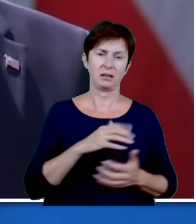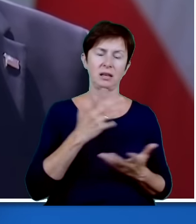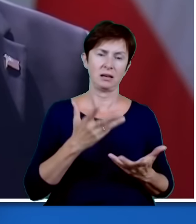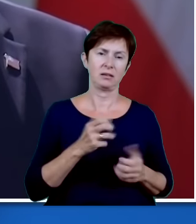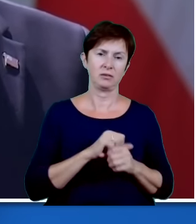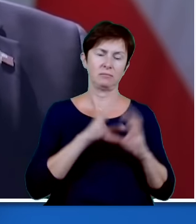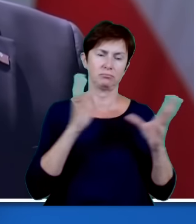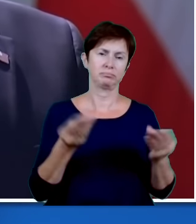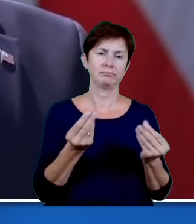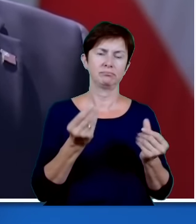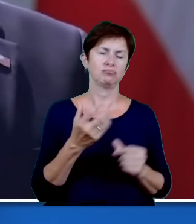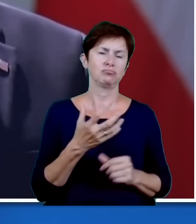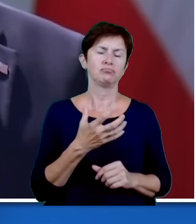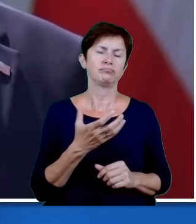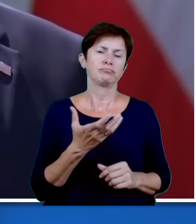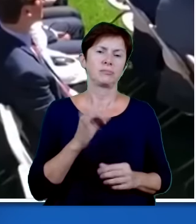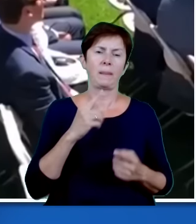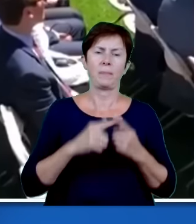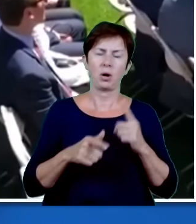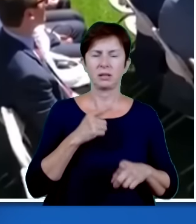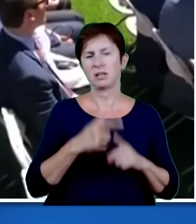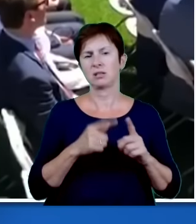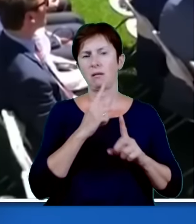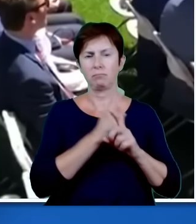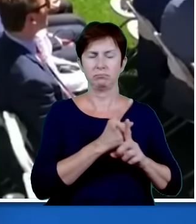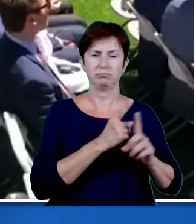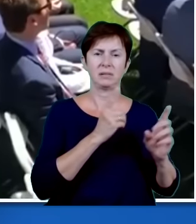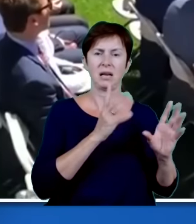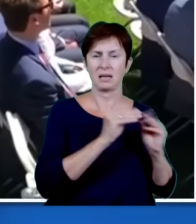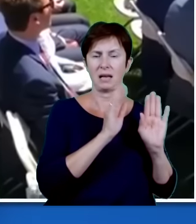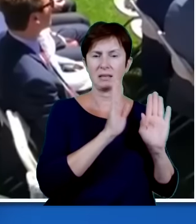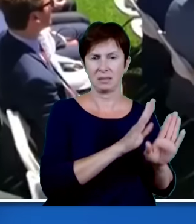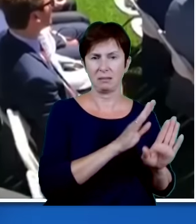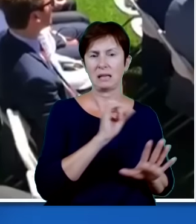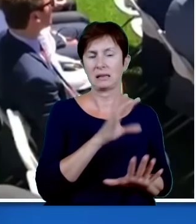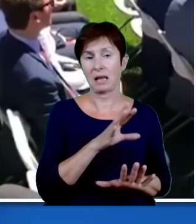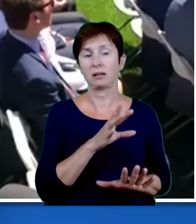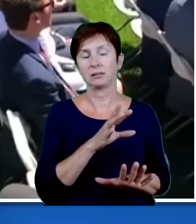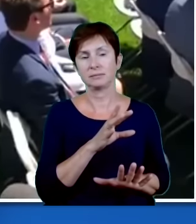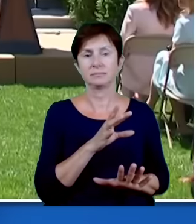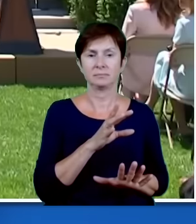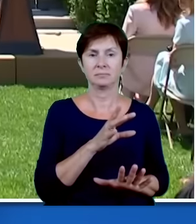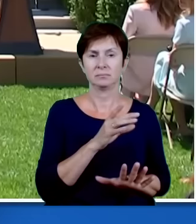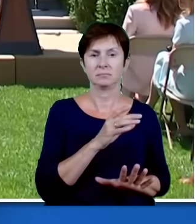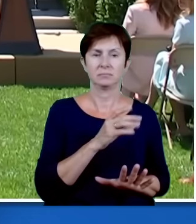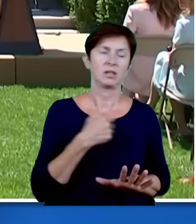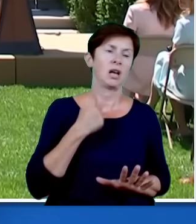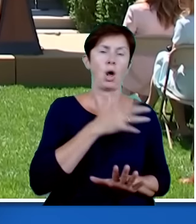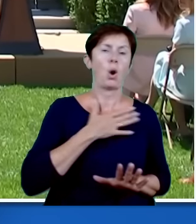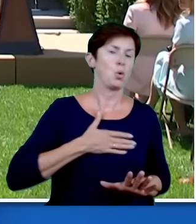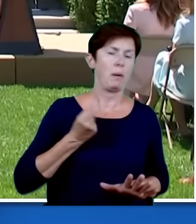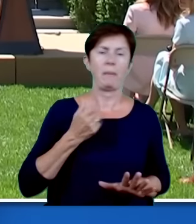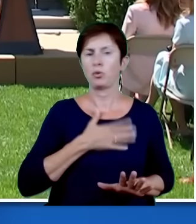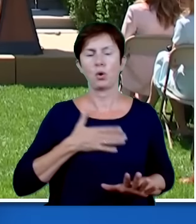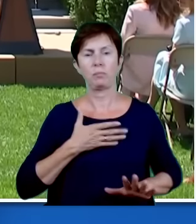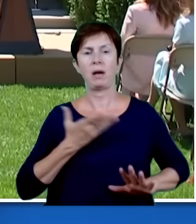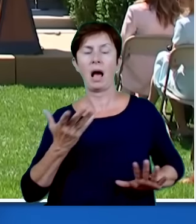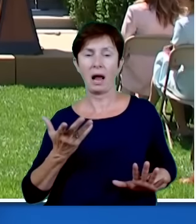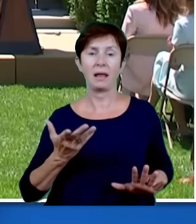siła gospodarcza i polityczna więc tak to wygląda i można rzeczywiście lubić nie lubić albo nie lubić